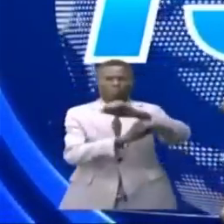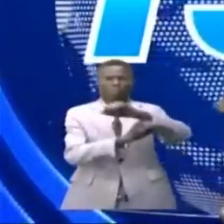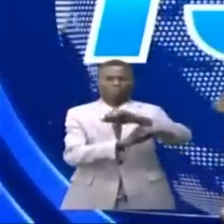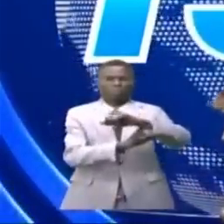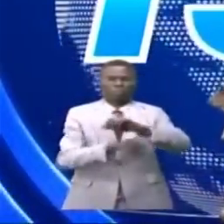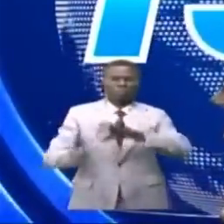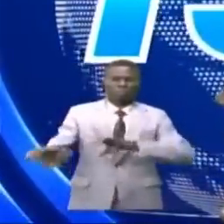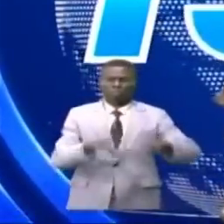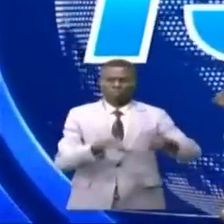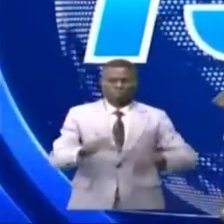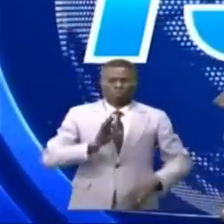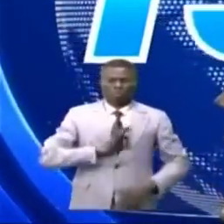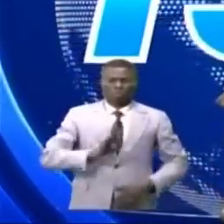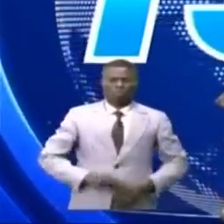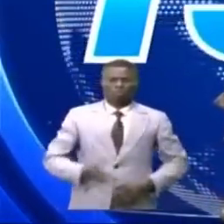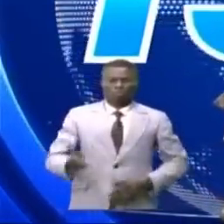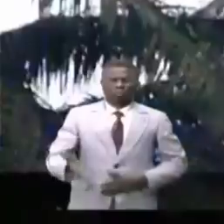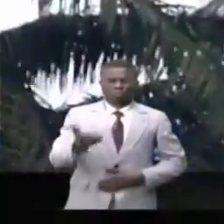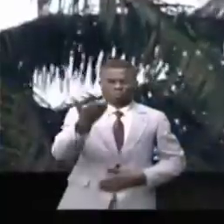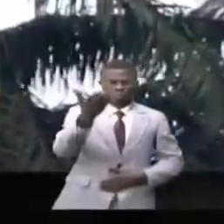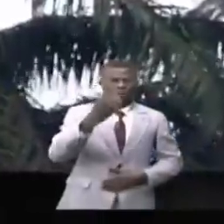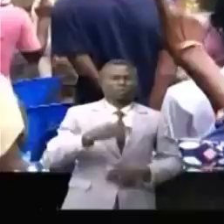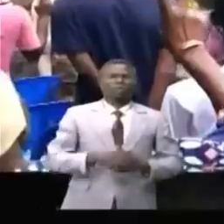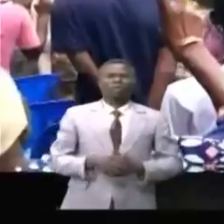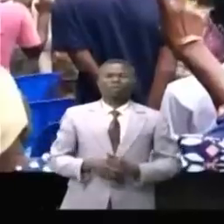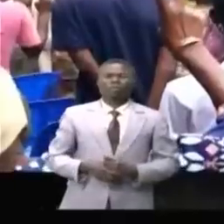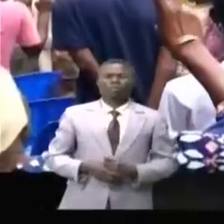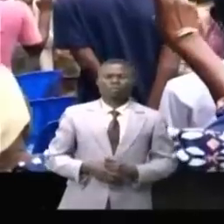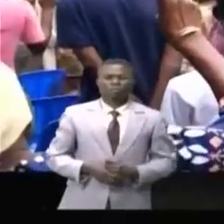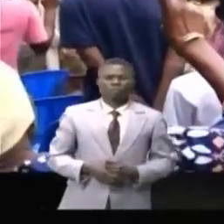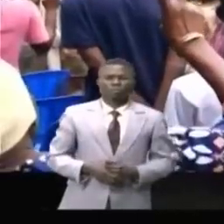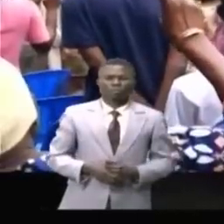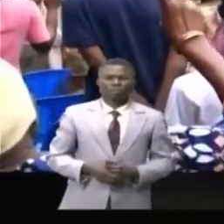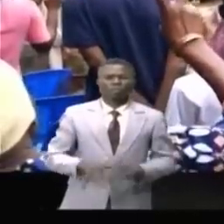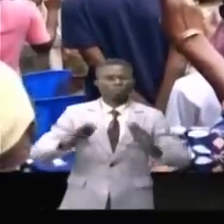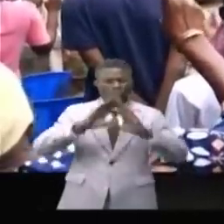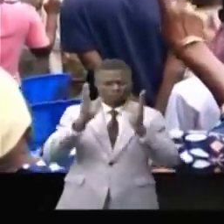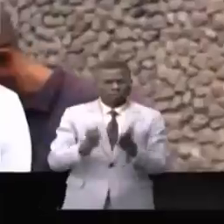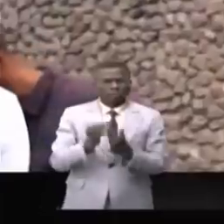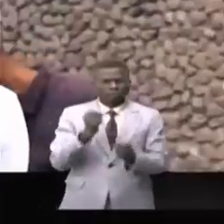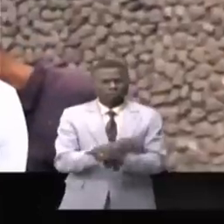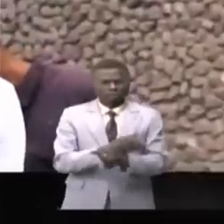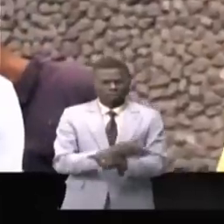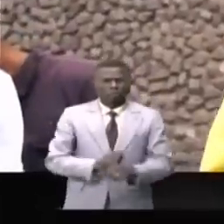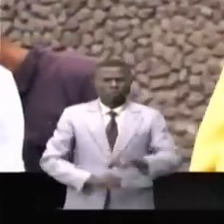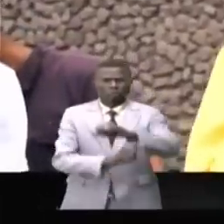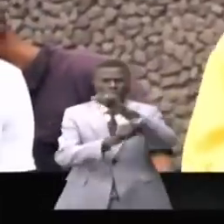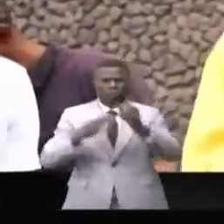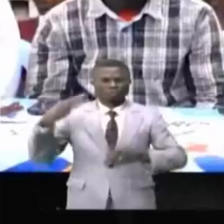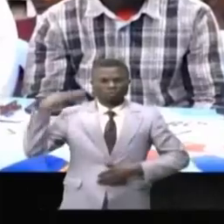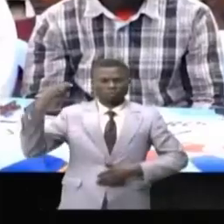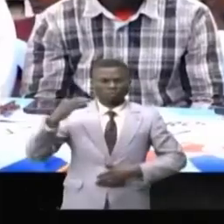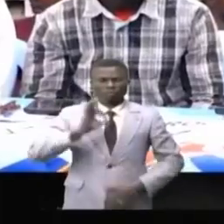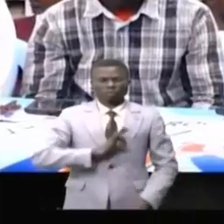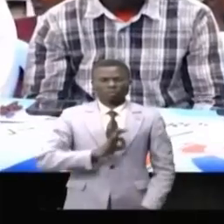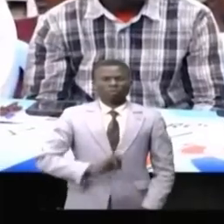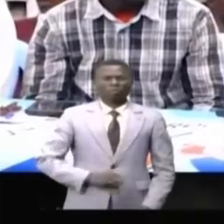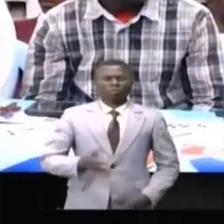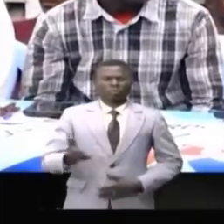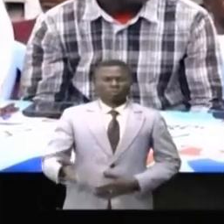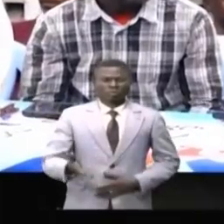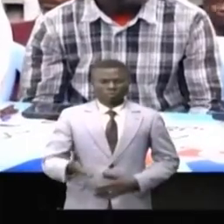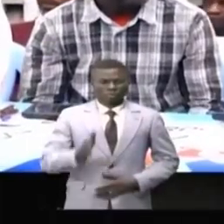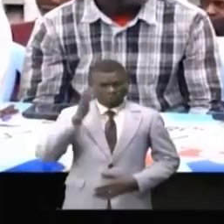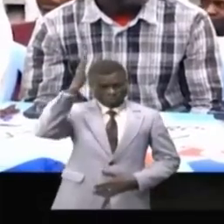des actions du chef de l'État, Cédric Elina. Tout est fin prêt pour porter la candidature de Félix-Antoine Tshisekedi à